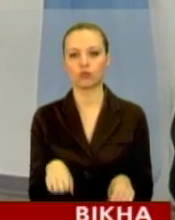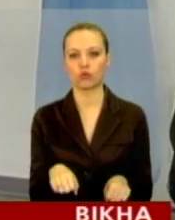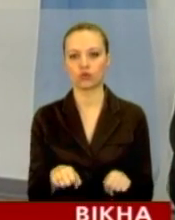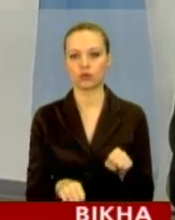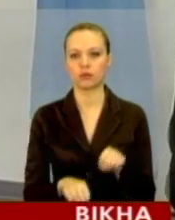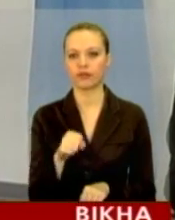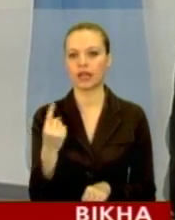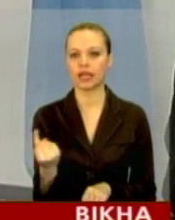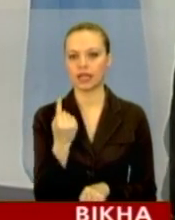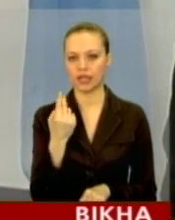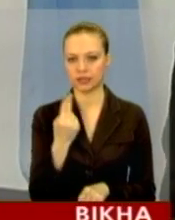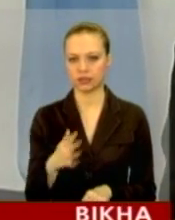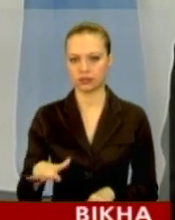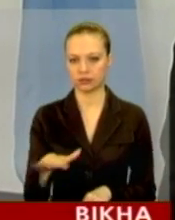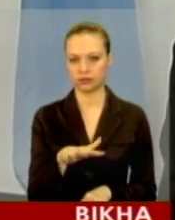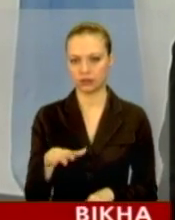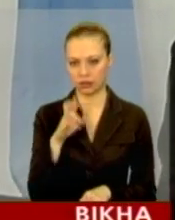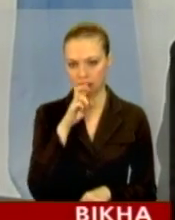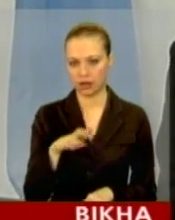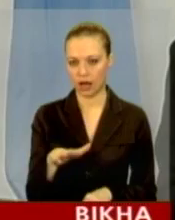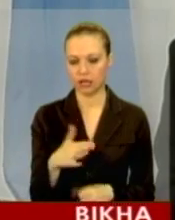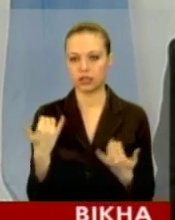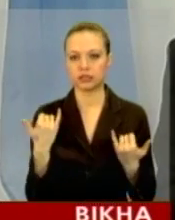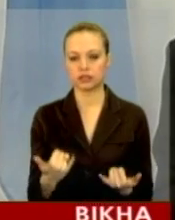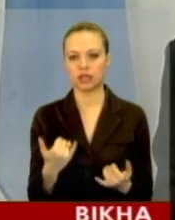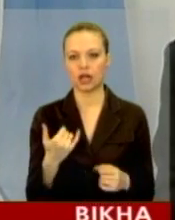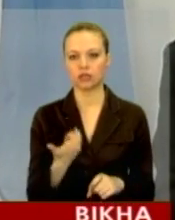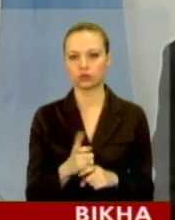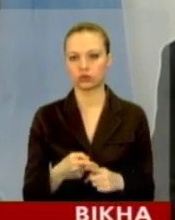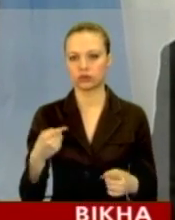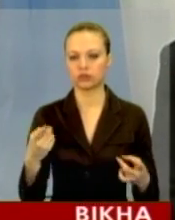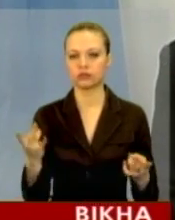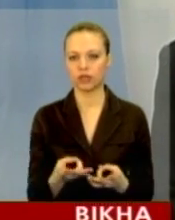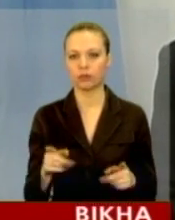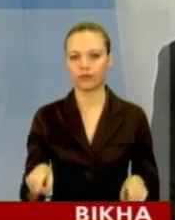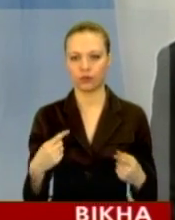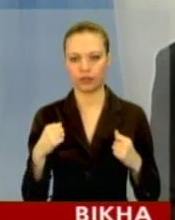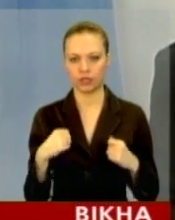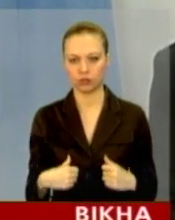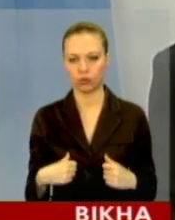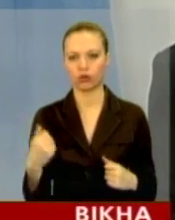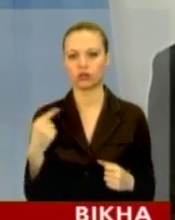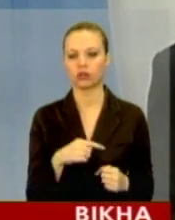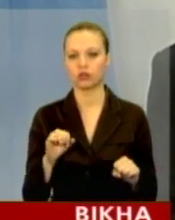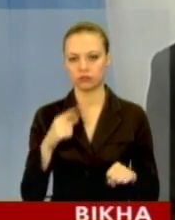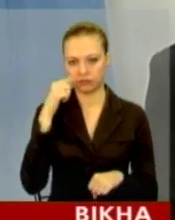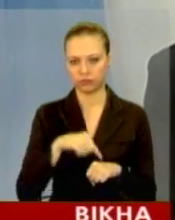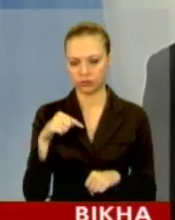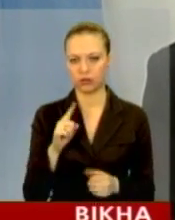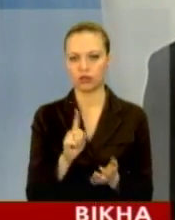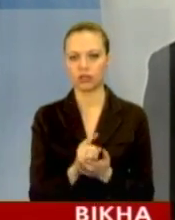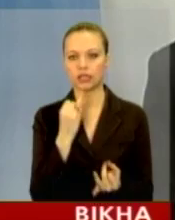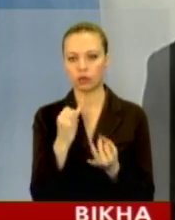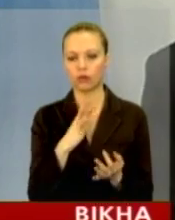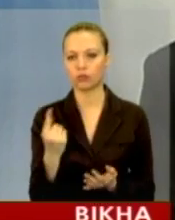підірвати єдність, суверенітет та територіальну цілісність країни. Нині критично необхідно відновити спокій. Холодні голови та діалог мають бути